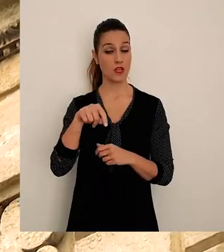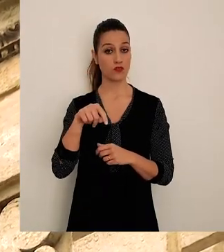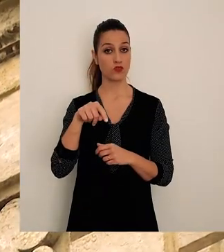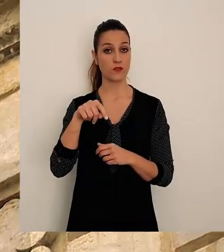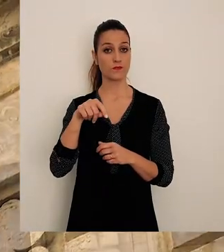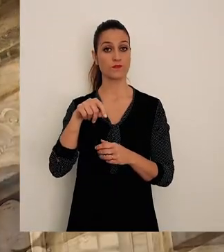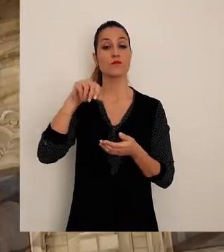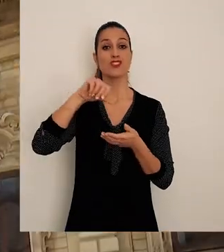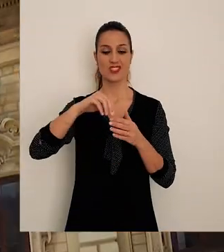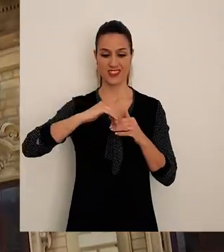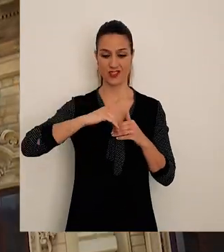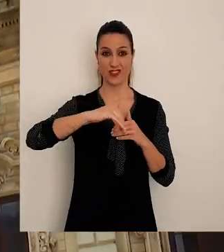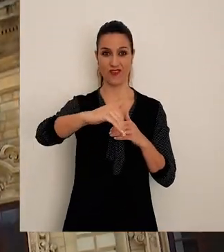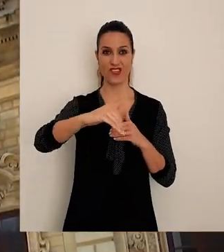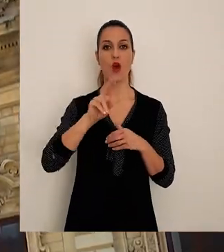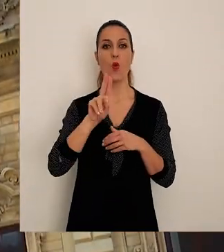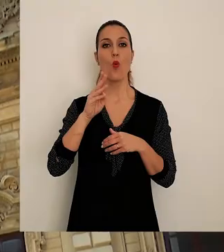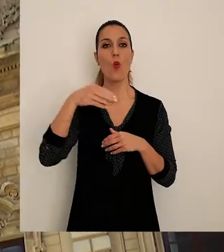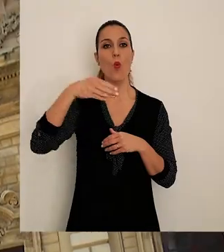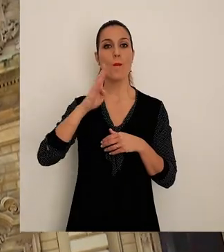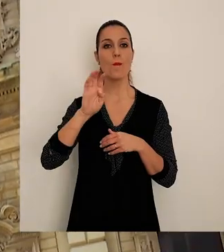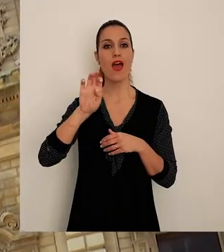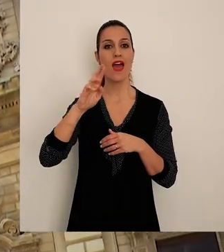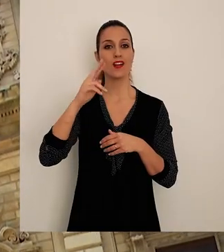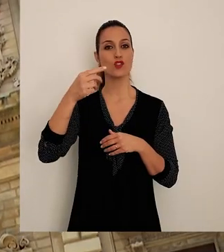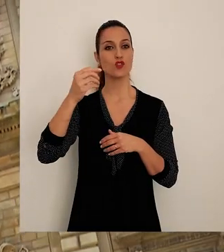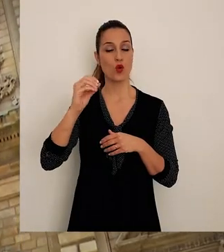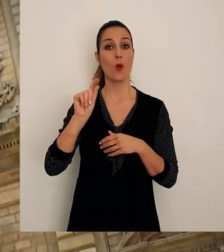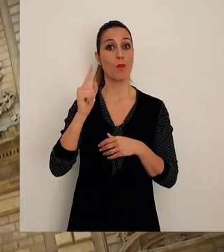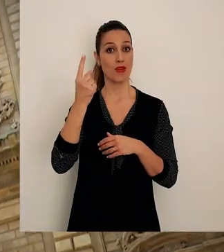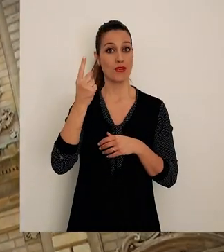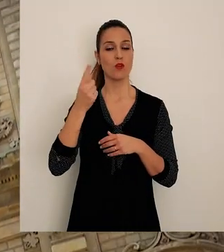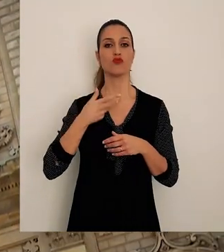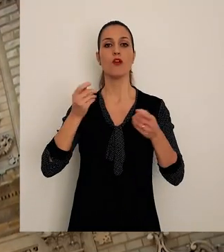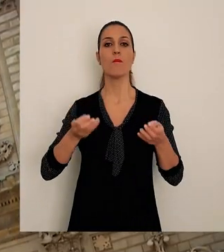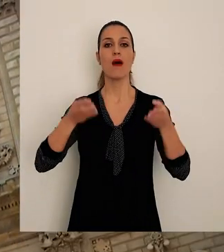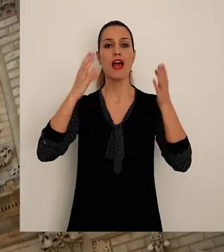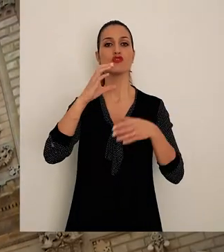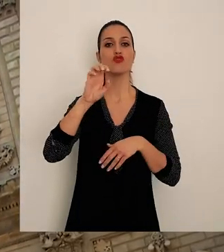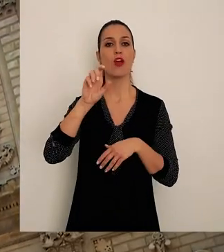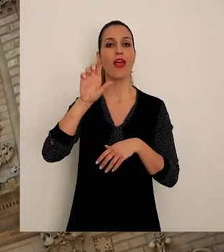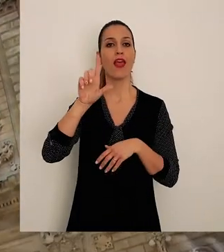A Lecce, nella centralissima via Umberto I, vi è Palazzo dei Celestini.